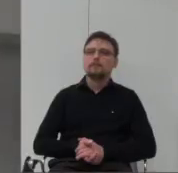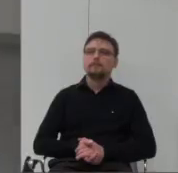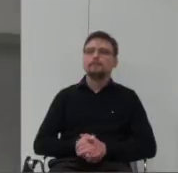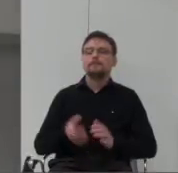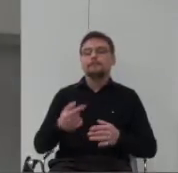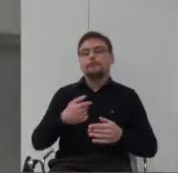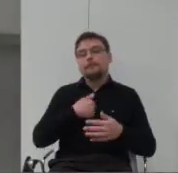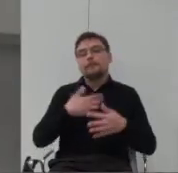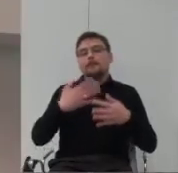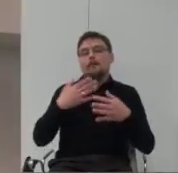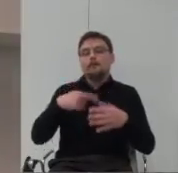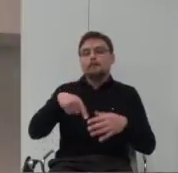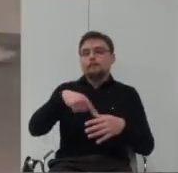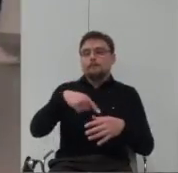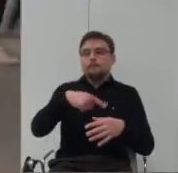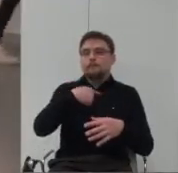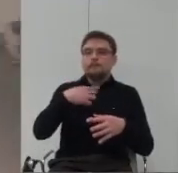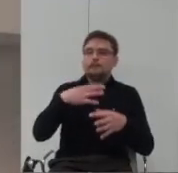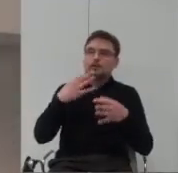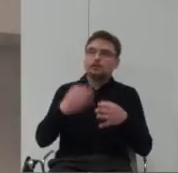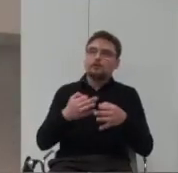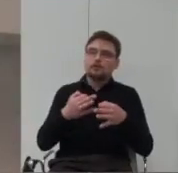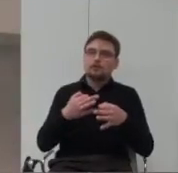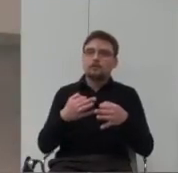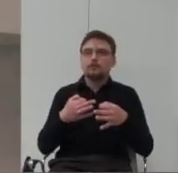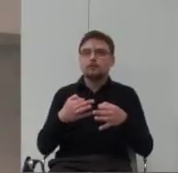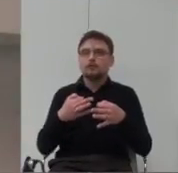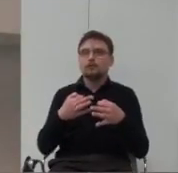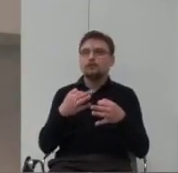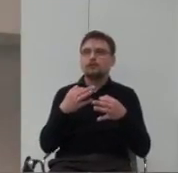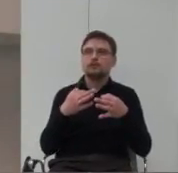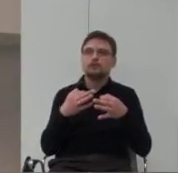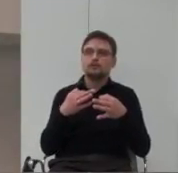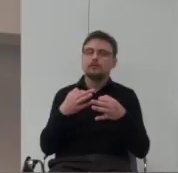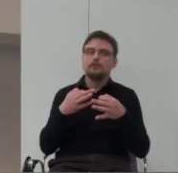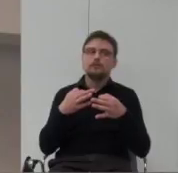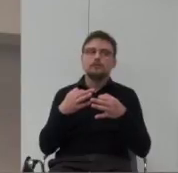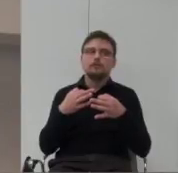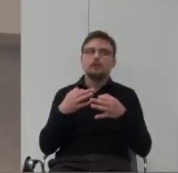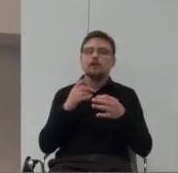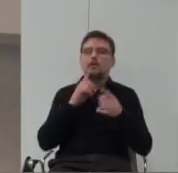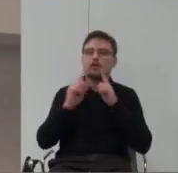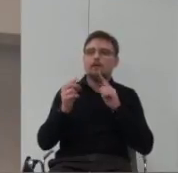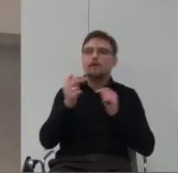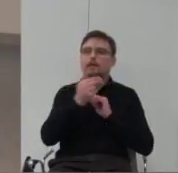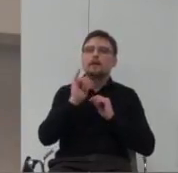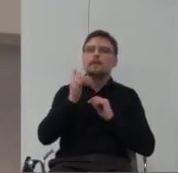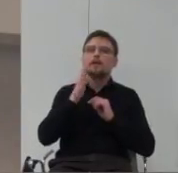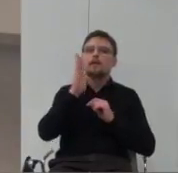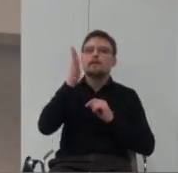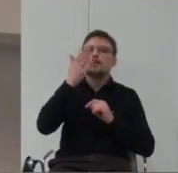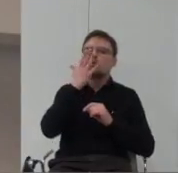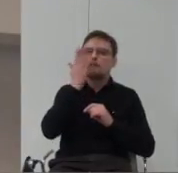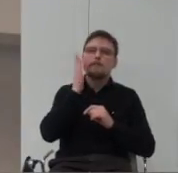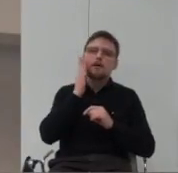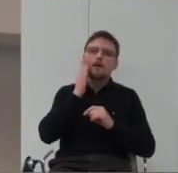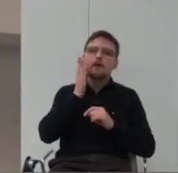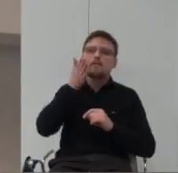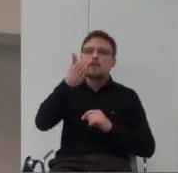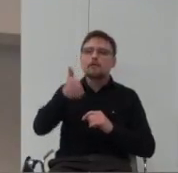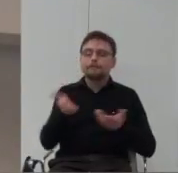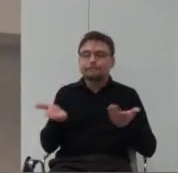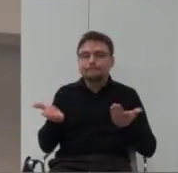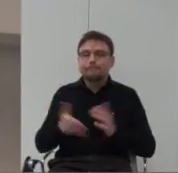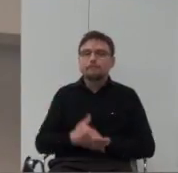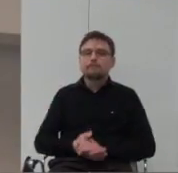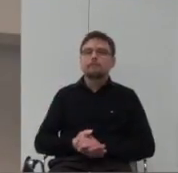o, dobrze, jeśli można tak, w takiej kameralnej atmosferze. Ja tutaj, my jesteśmy w ogóle dzisiaj chyba